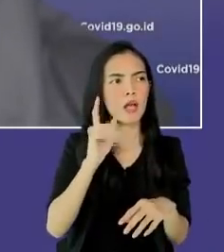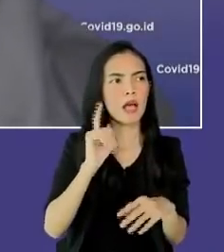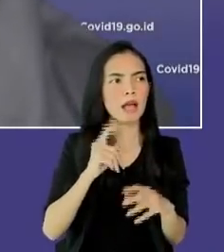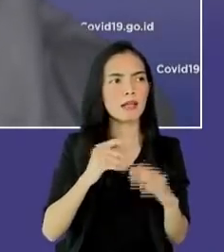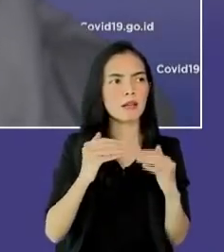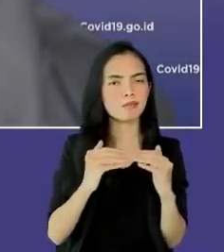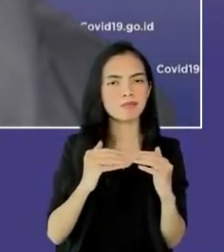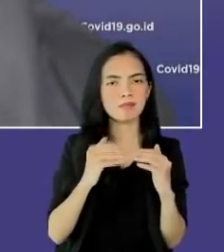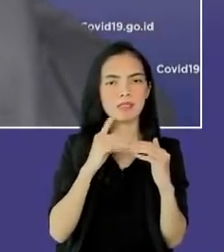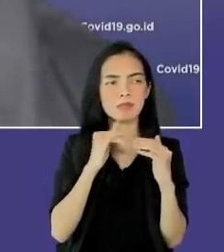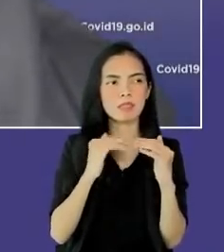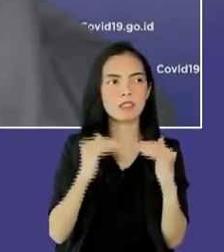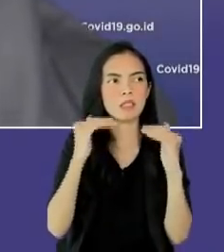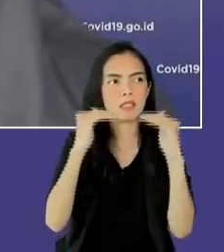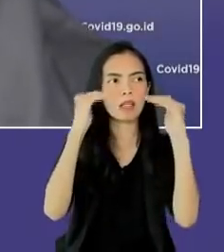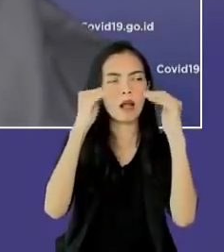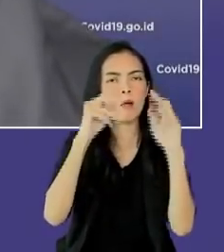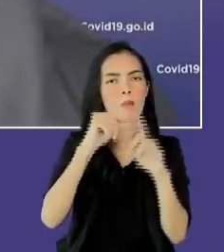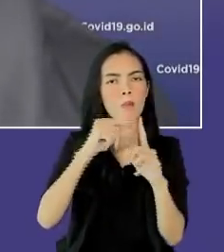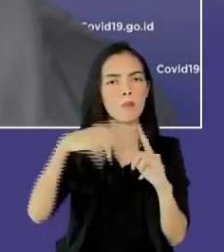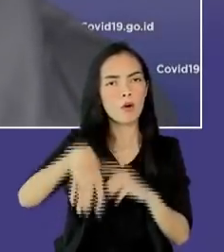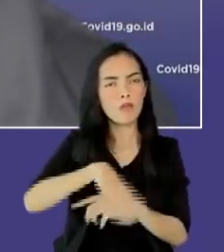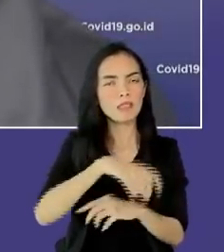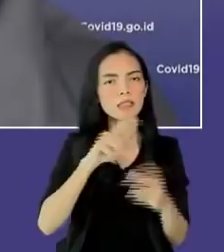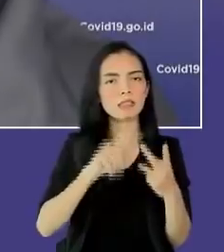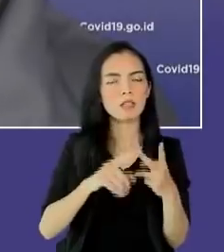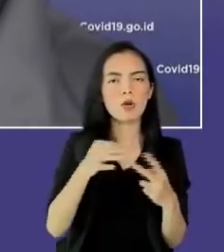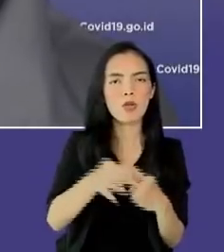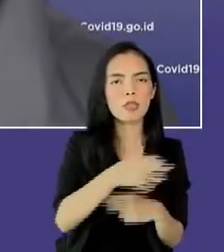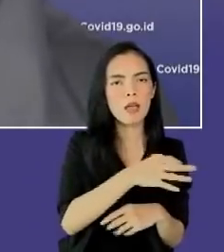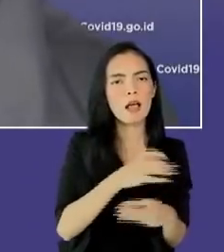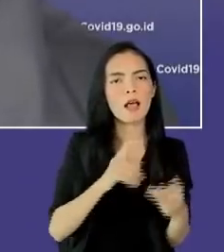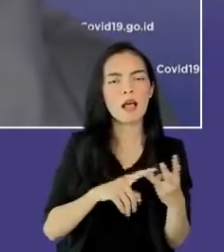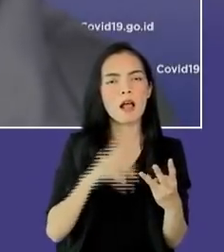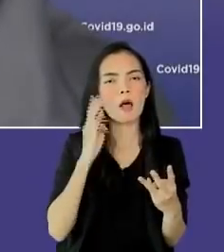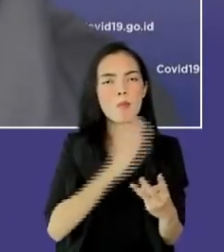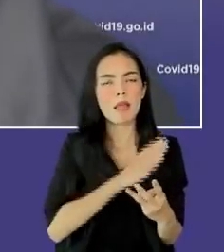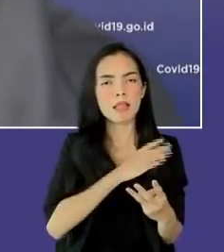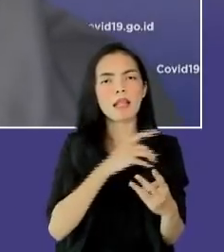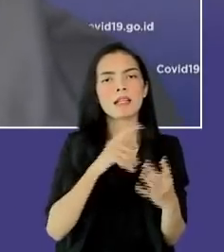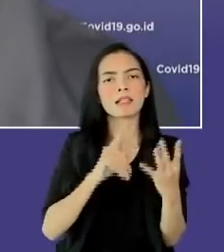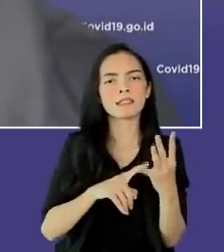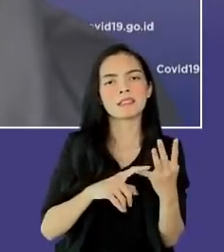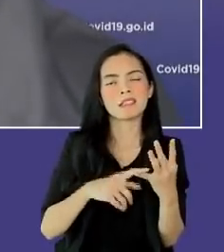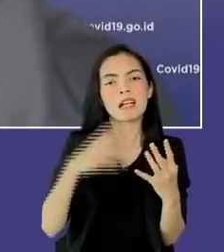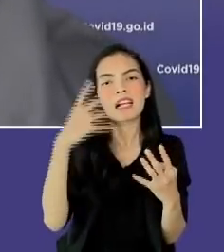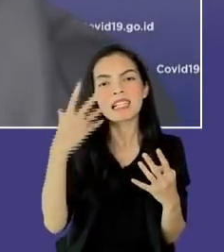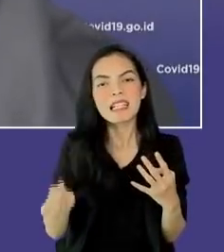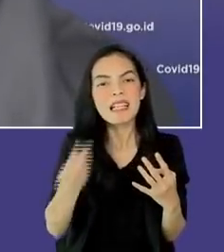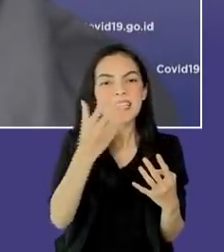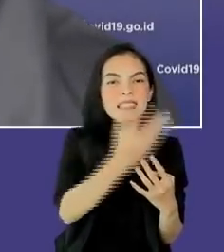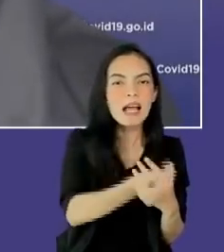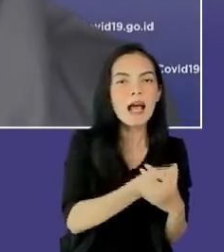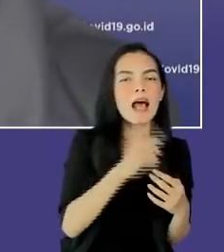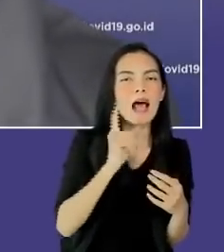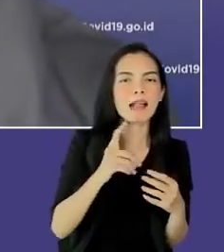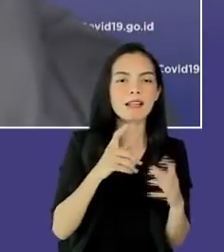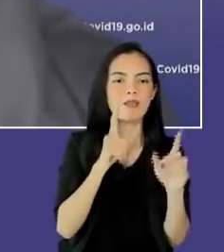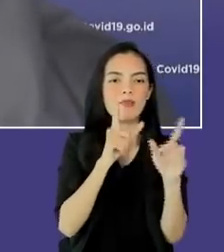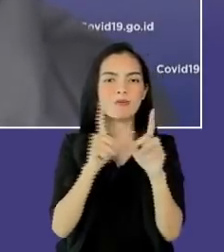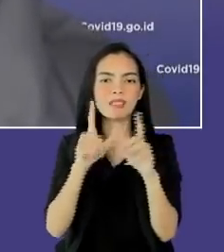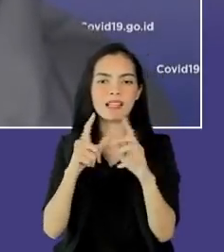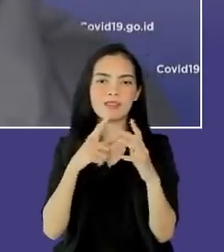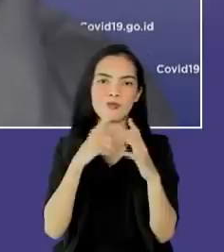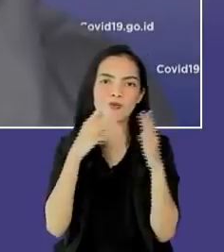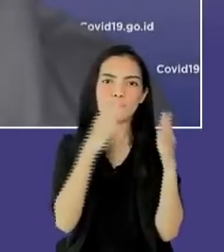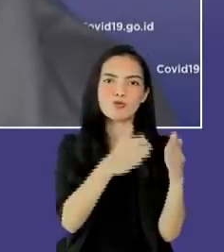buatkan berjenjang dari level provinsi, dari level kabupaten kota, kecamatan, bahkan posko kelurahan dan desa juga kita buatkan dashboardnya